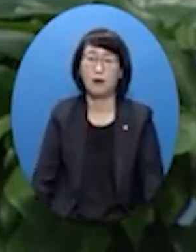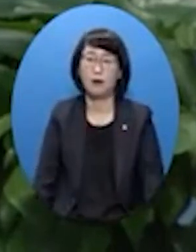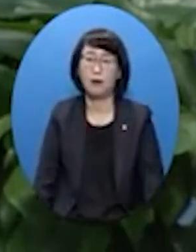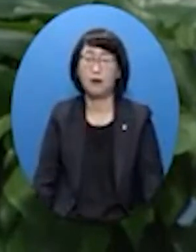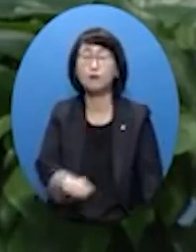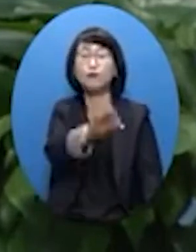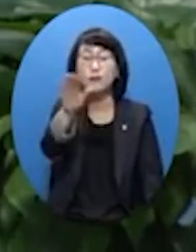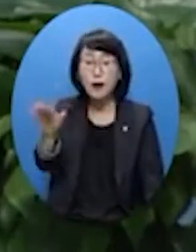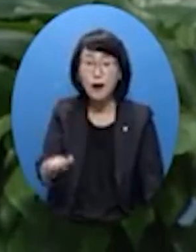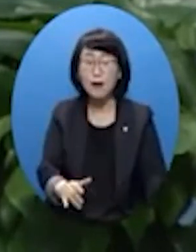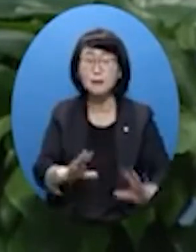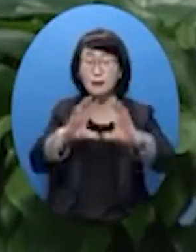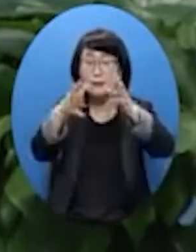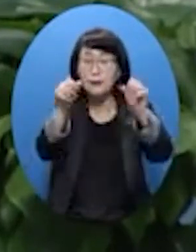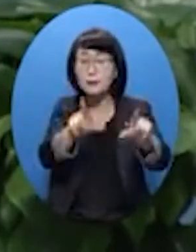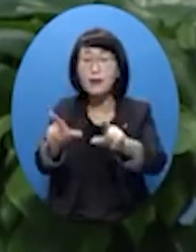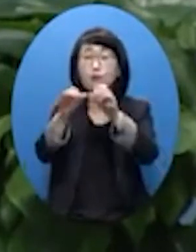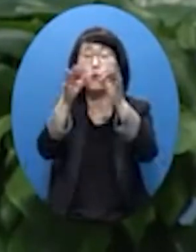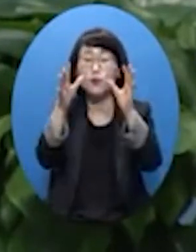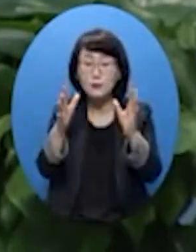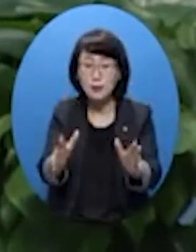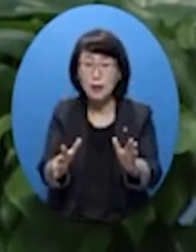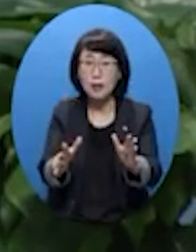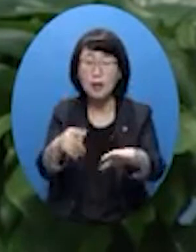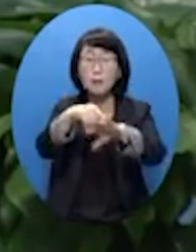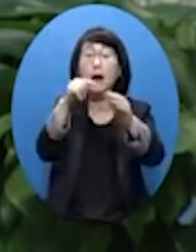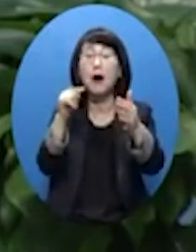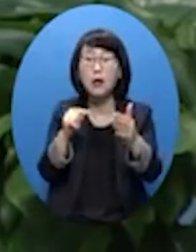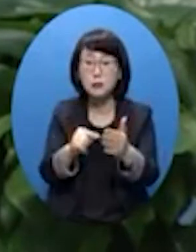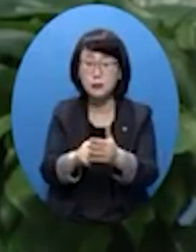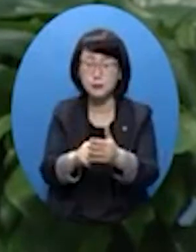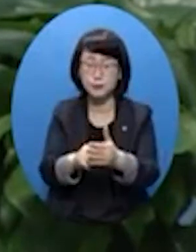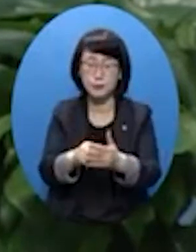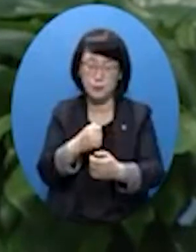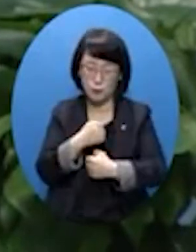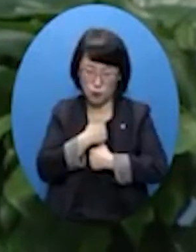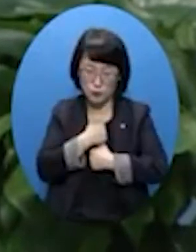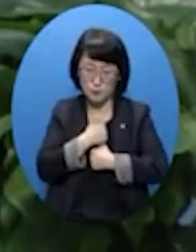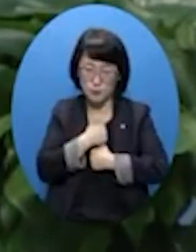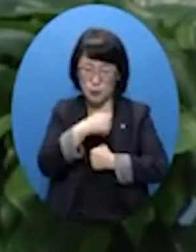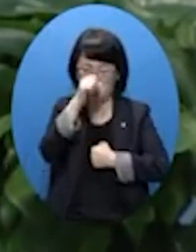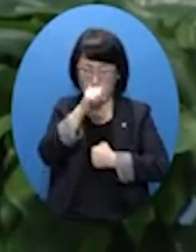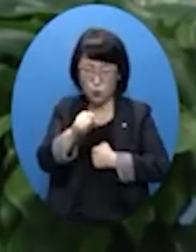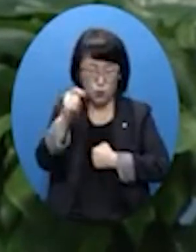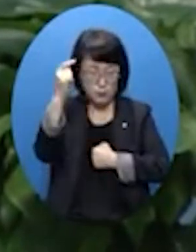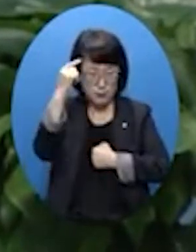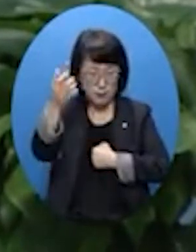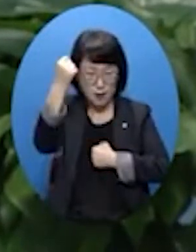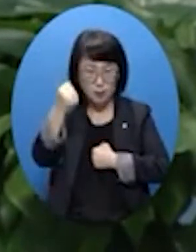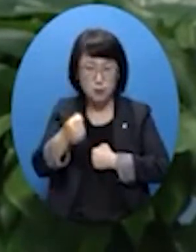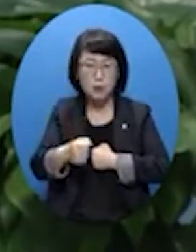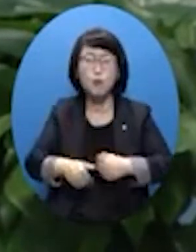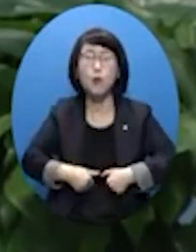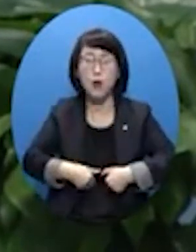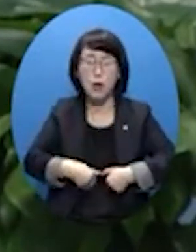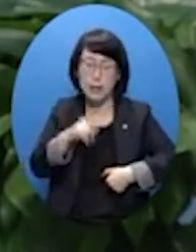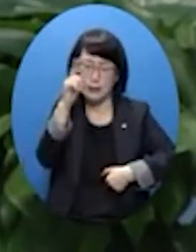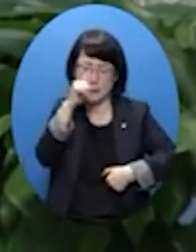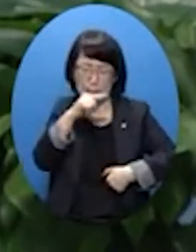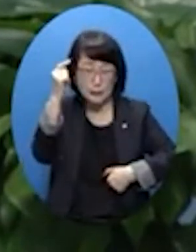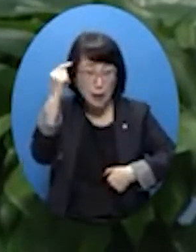우리가 이상 살아가면서 우리의 마음을 보여 잡고 긍정적인 마음으로 살아야지 부정적인 마음으로